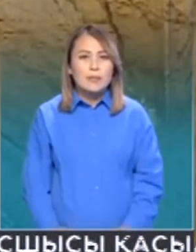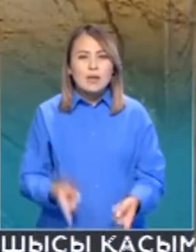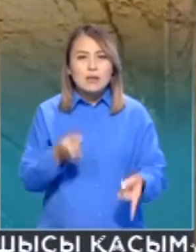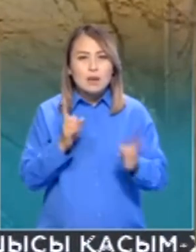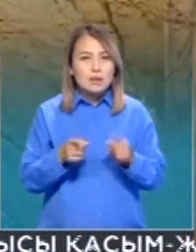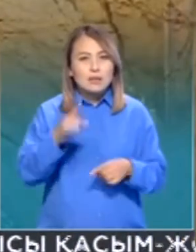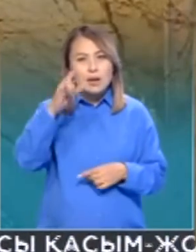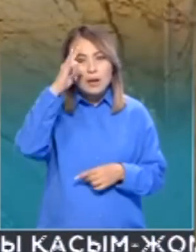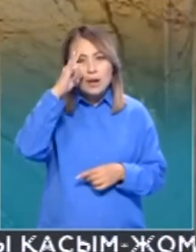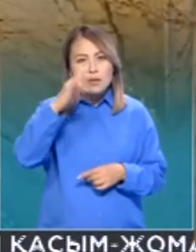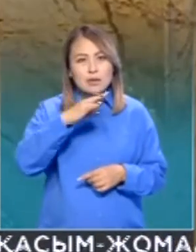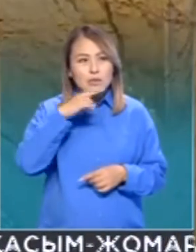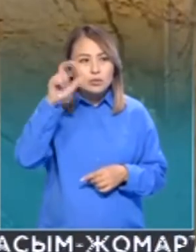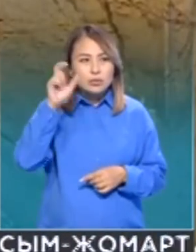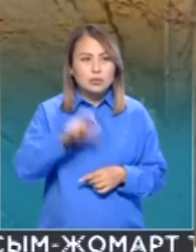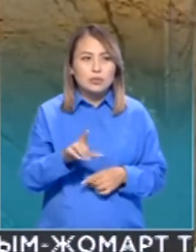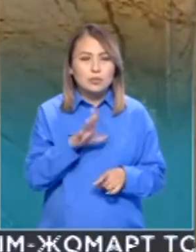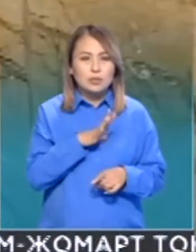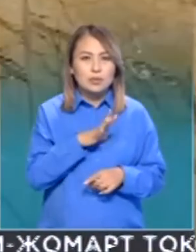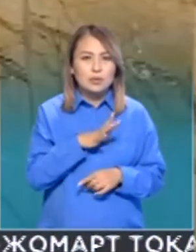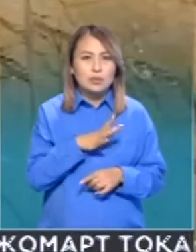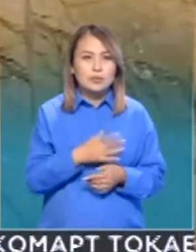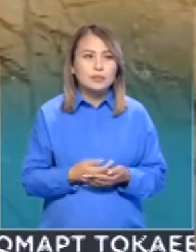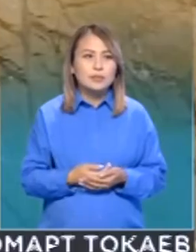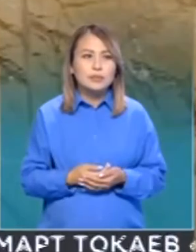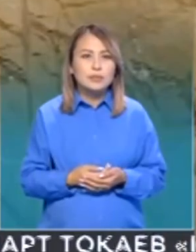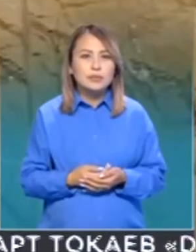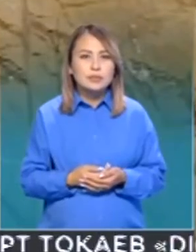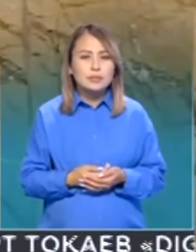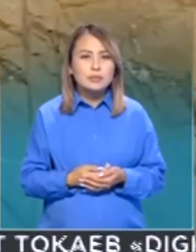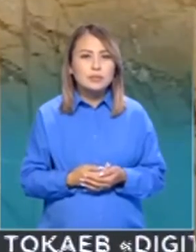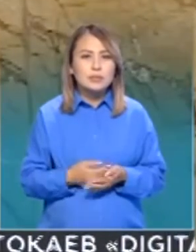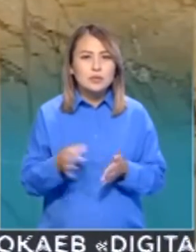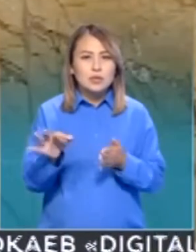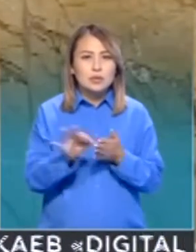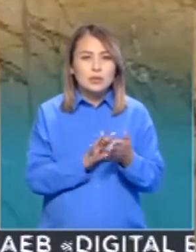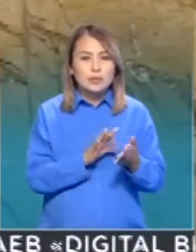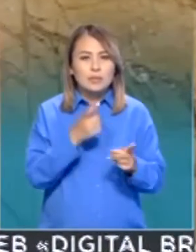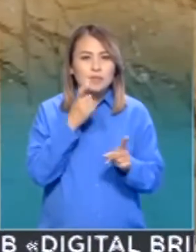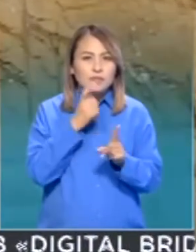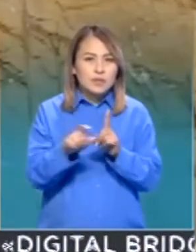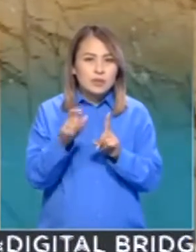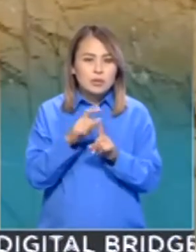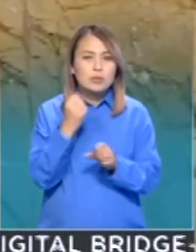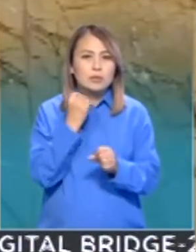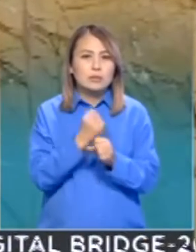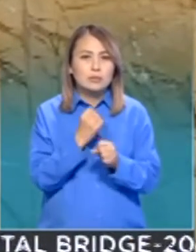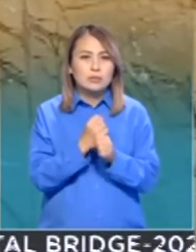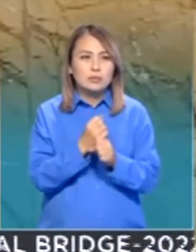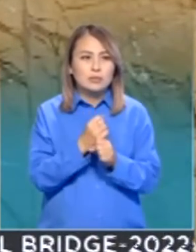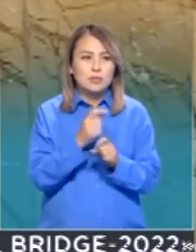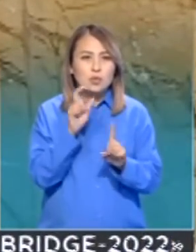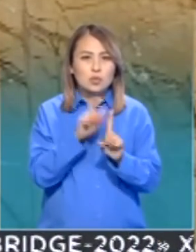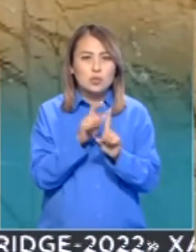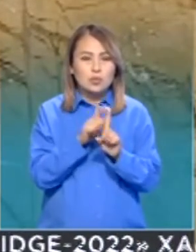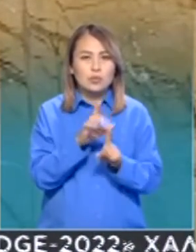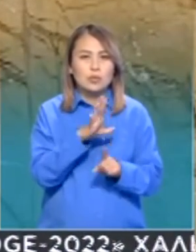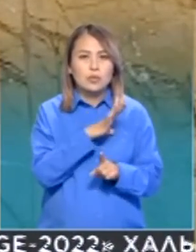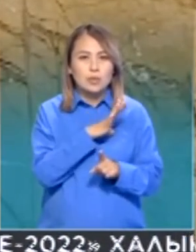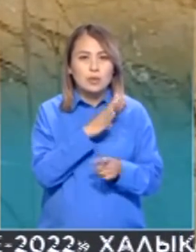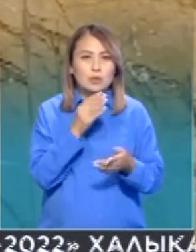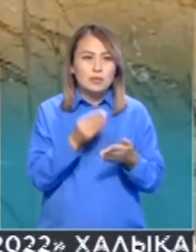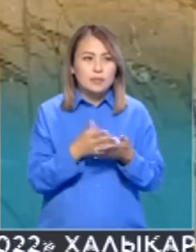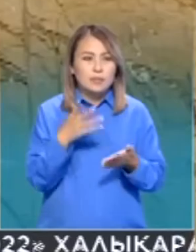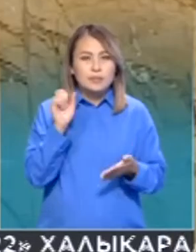ұлы, нағыз мемлекеттің перзенті болатын. Қарағылды қақ жарып, қаратасты қақ жарып сөйлейтін адам еді ғой.